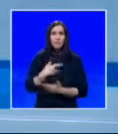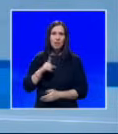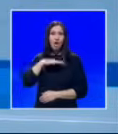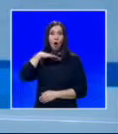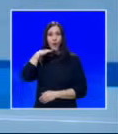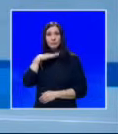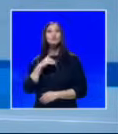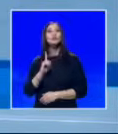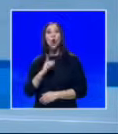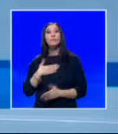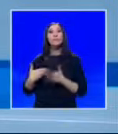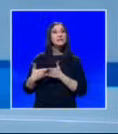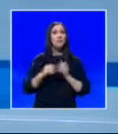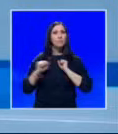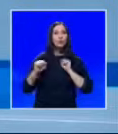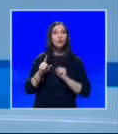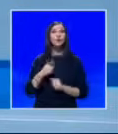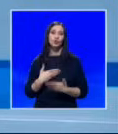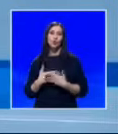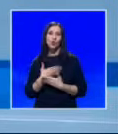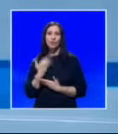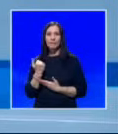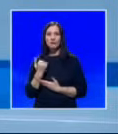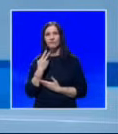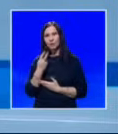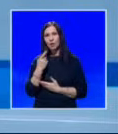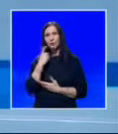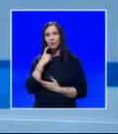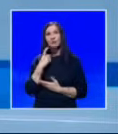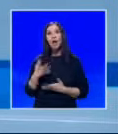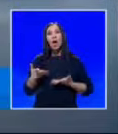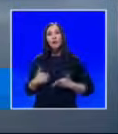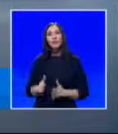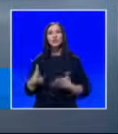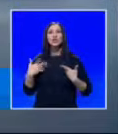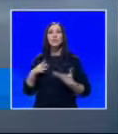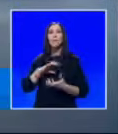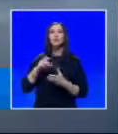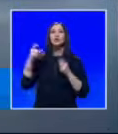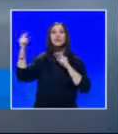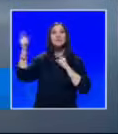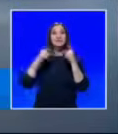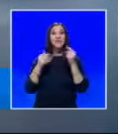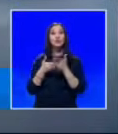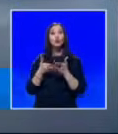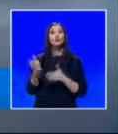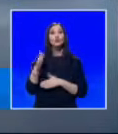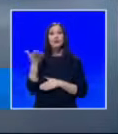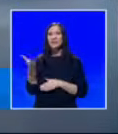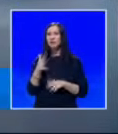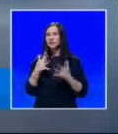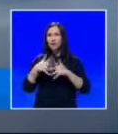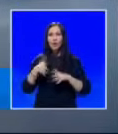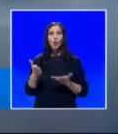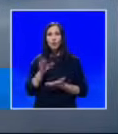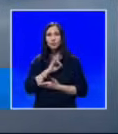но има и съпротива, което доскоро нямаше. Но вижте, Борисов е роден под щастлива политическа звезда, защото дори неговата стратегия, когато